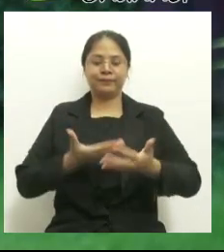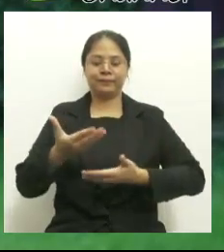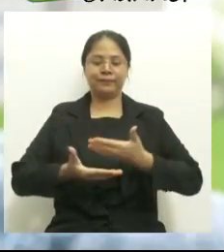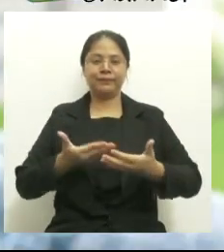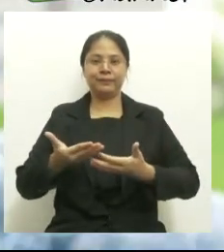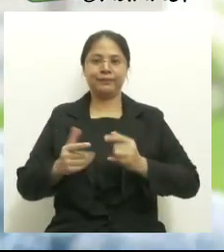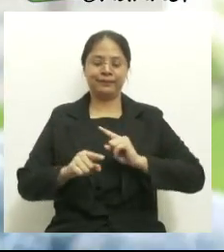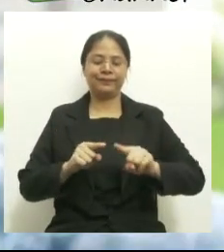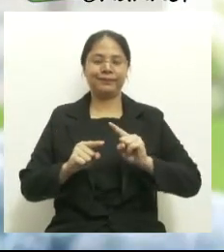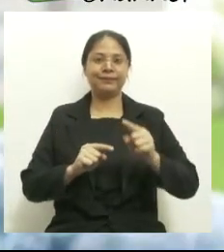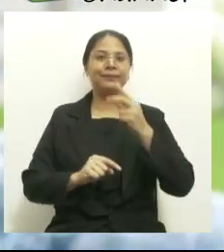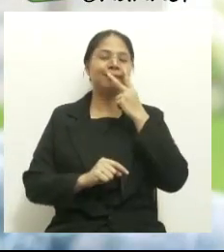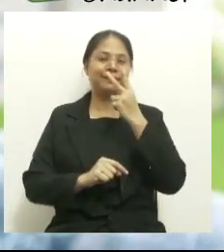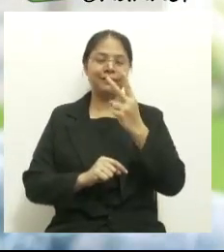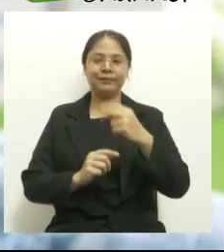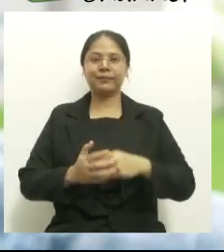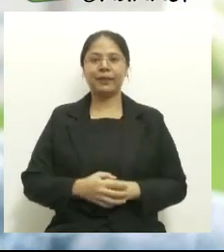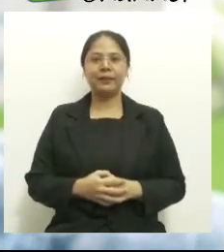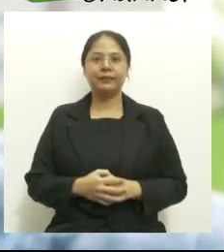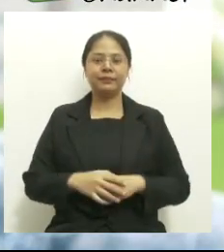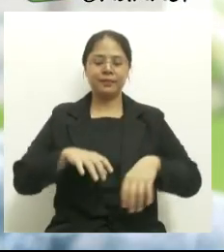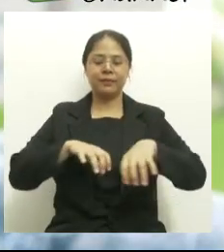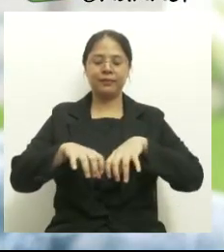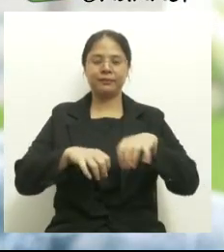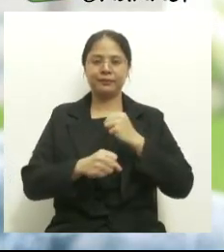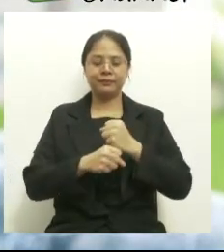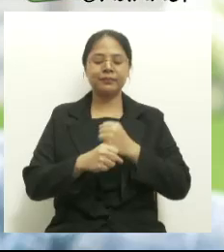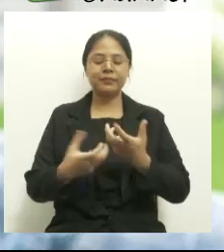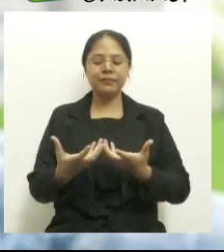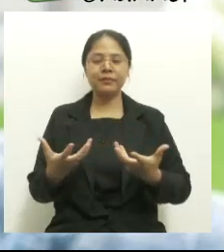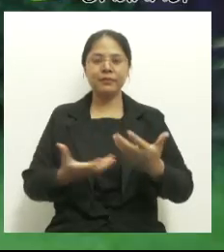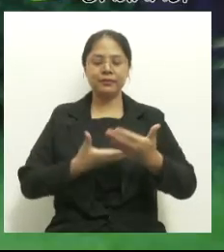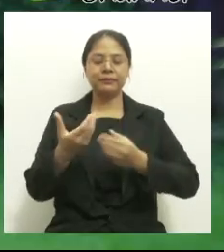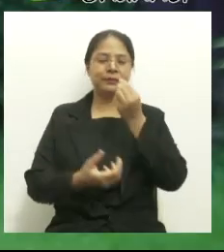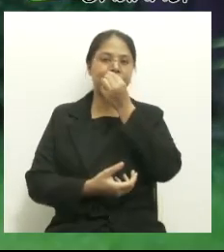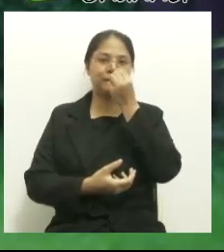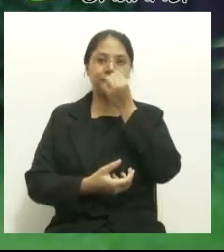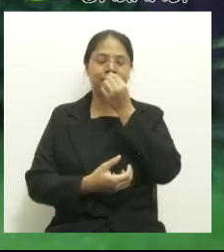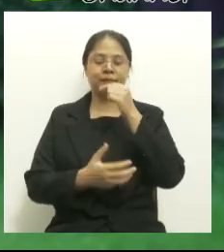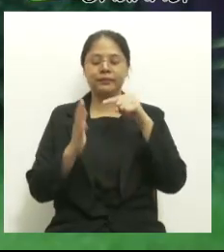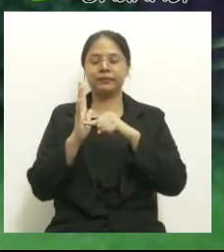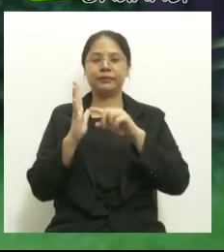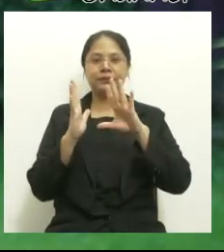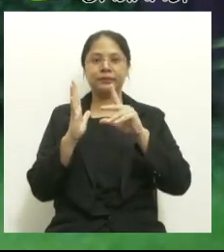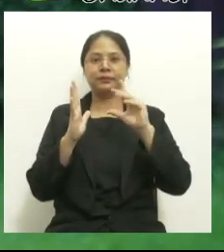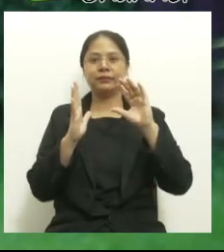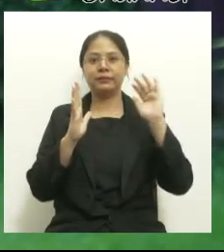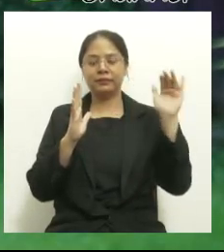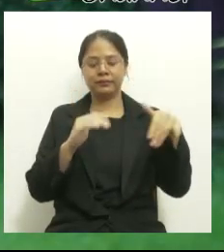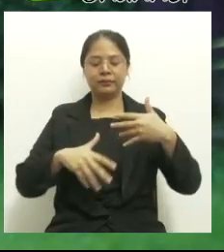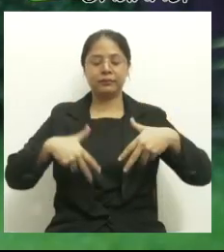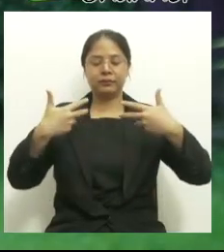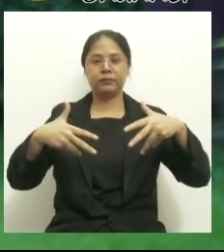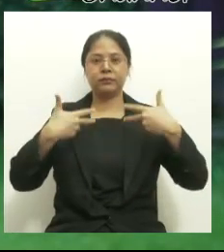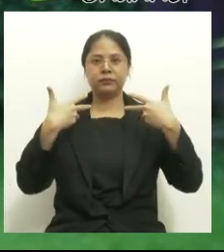ครับสาเหตุนะครับที่ทางโรงเรียนนะครับได้จัดทำพิมพ์เศษน้ำขึ้นมานะครับเนื่องด้วยว่าจังหวัดชัยนาทนะครับในช่วงที่เป็นฤดูร้อน